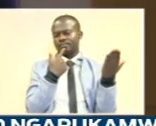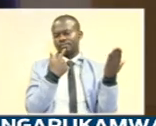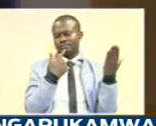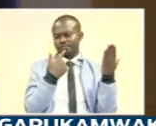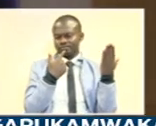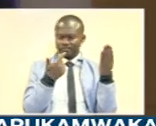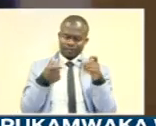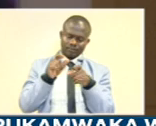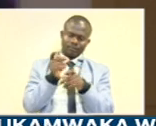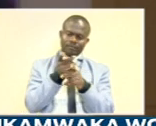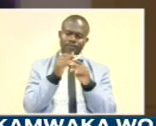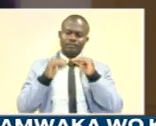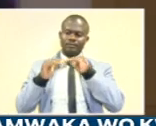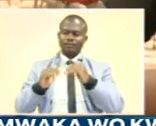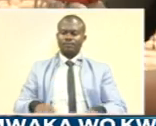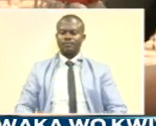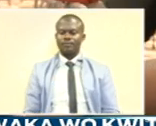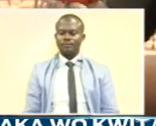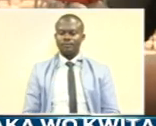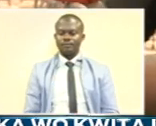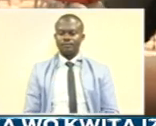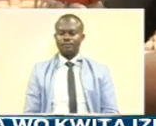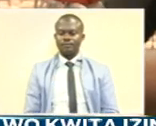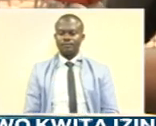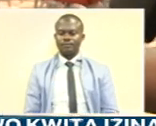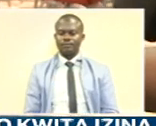mu kwita ku buringanire.